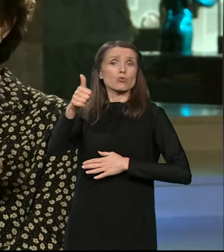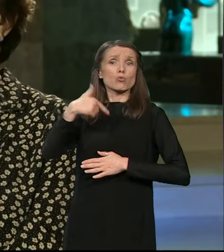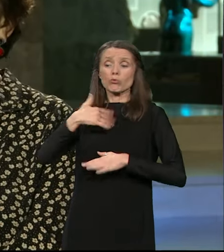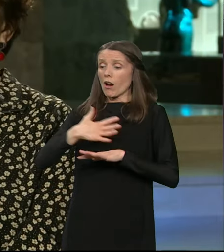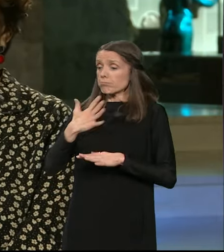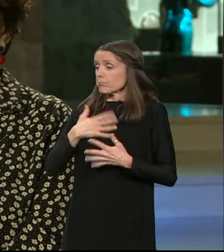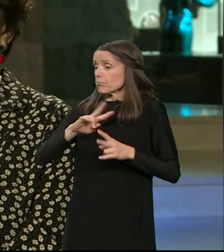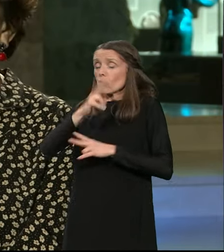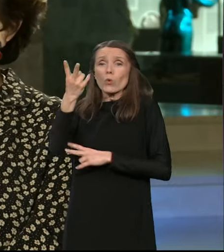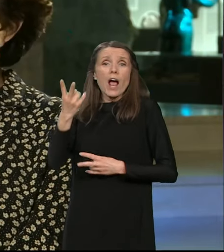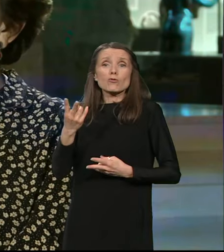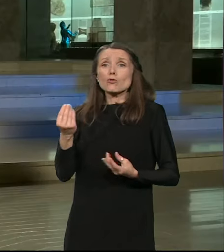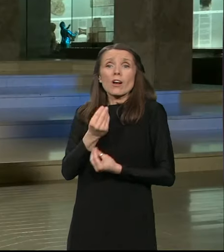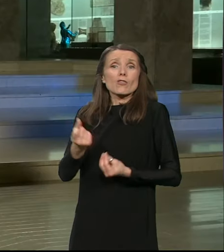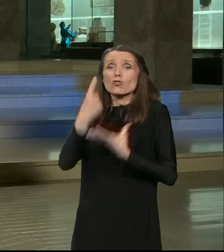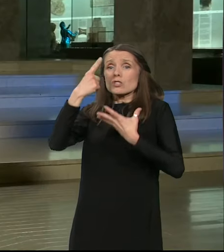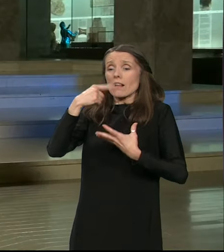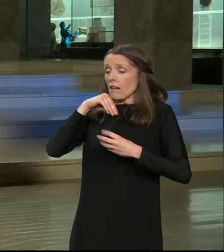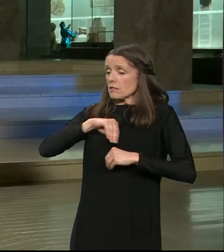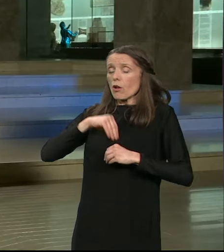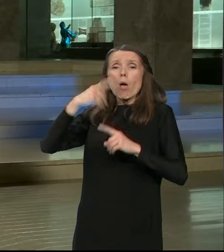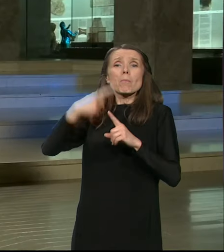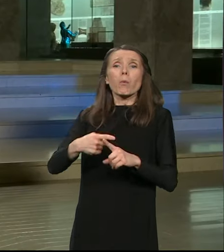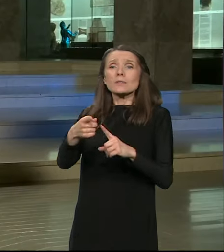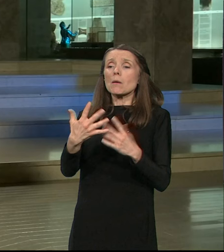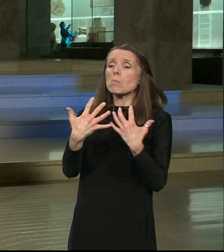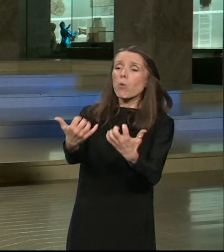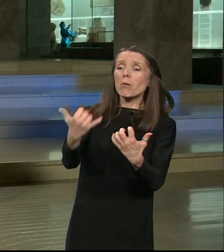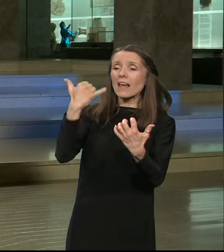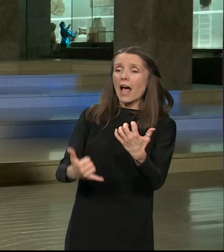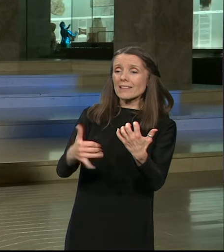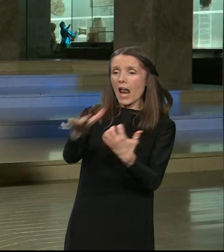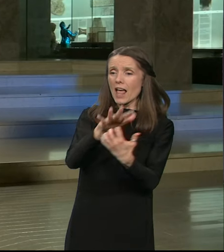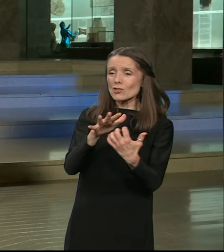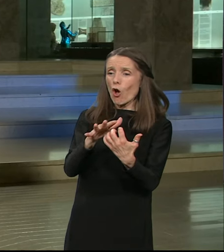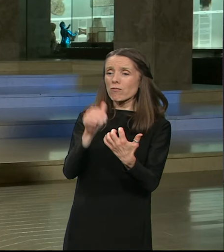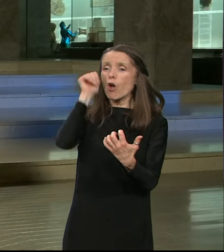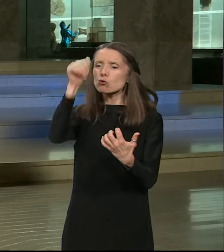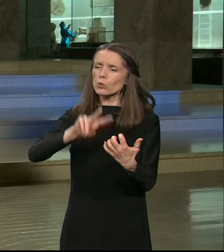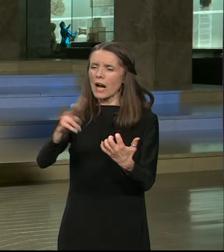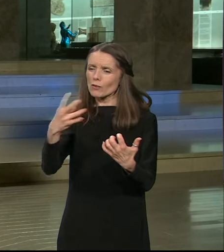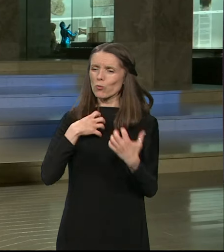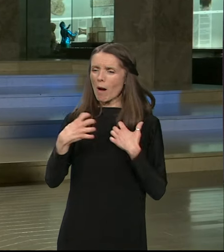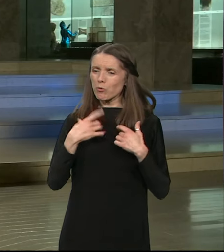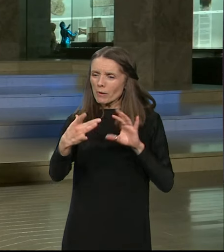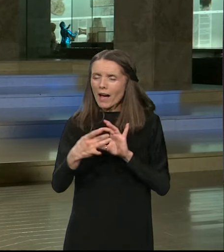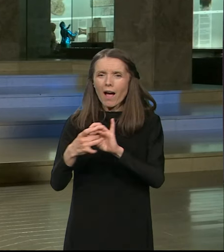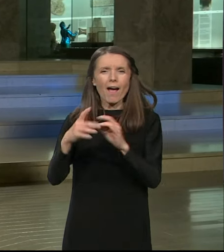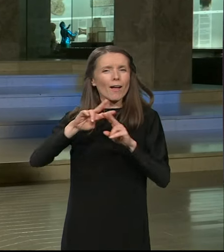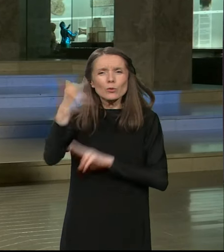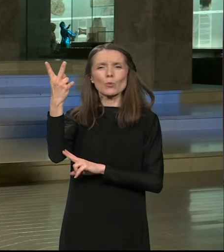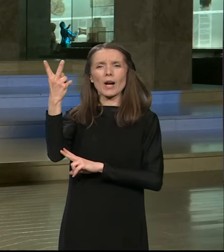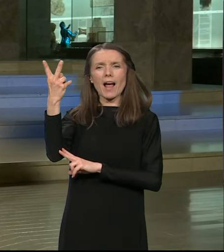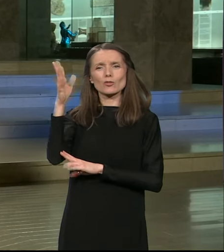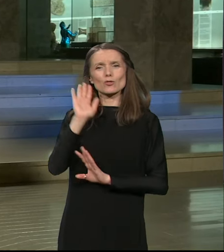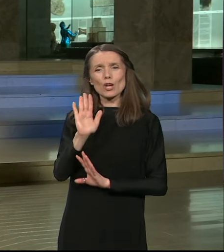ritam, drugačiji ste. Isto tako druga publika sedi u sali. Ali taj odnos, ako je dobra predstava u pitanju,